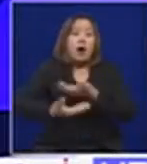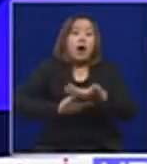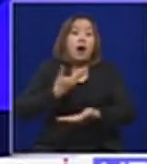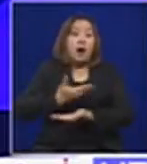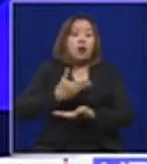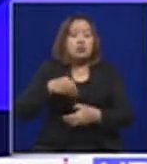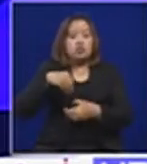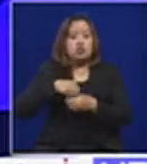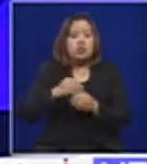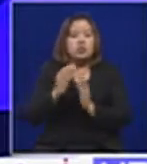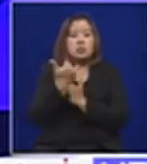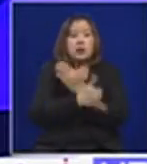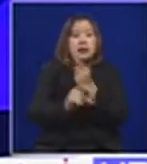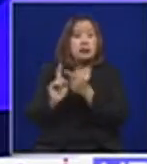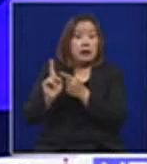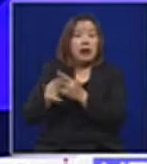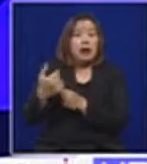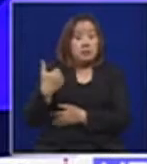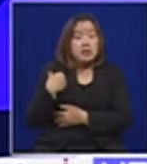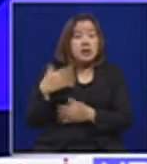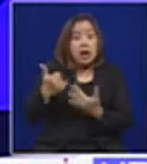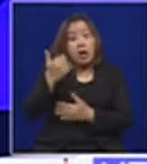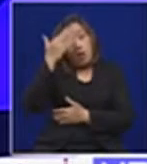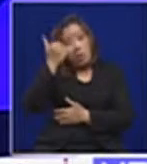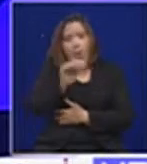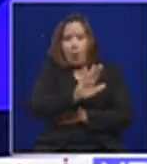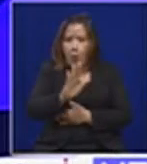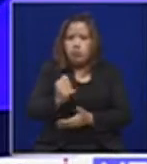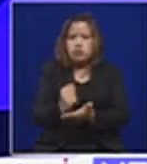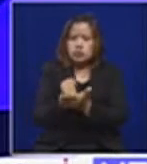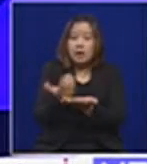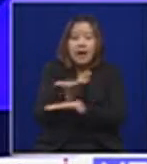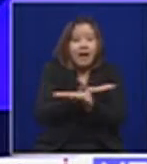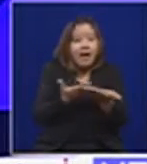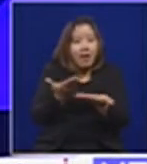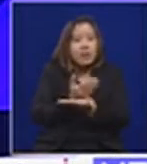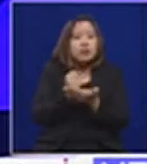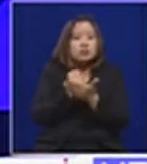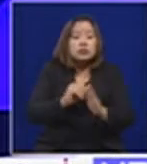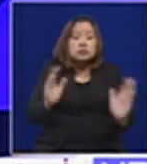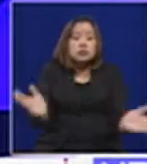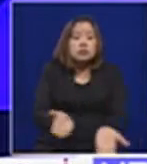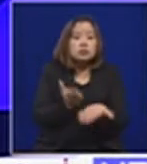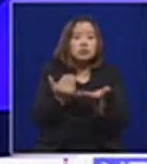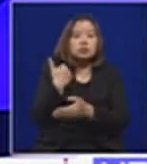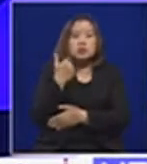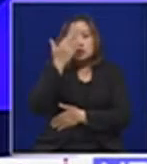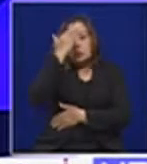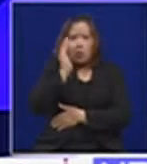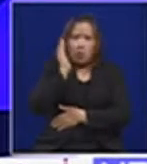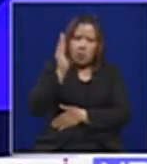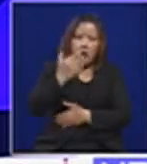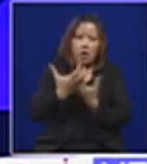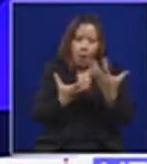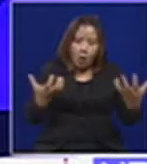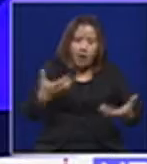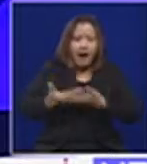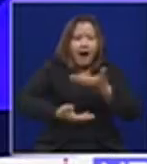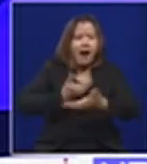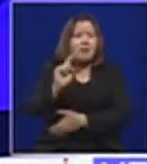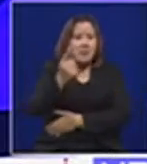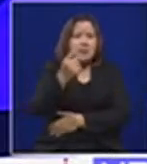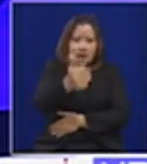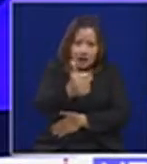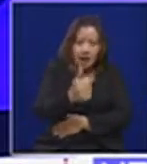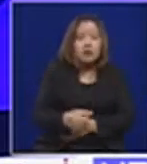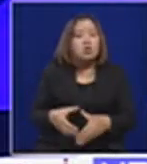างประเทศแล้วก็ทูตพาณิชย์ต่างประเทศก็จะเป็นแม่เหล็กสำคัญนะครับในการเปิดเกมรุกเพื่อหาวิธีในการขายสินค้าแบบใหม่ๆเจา